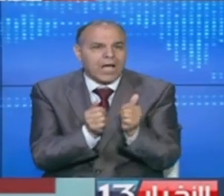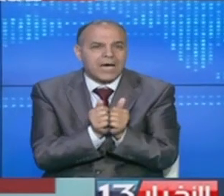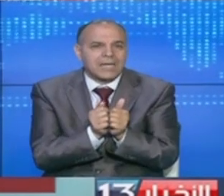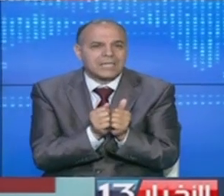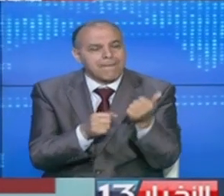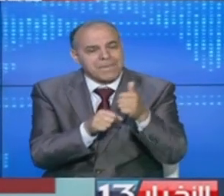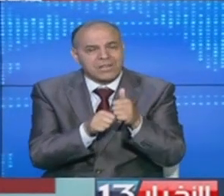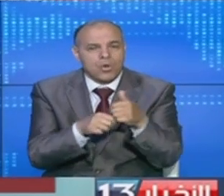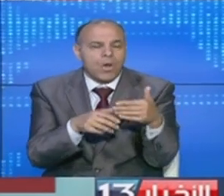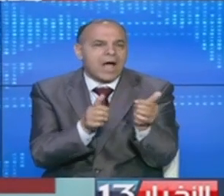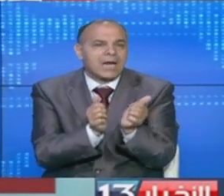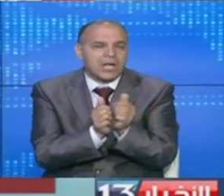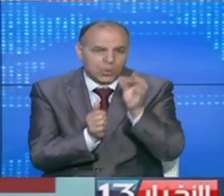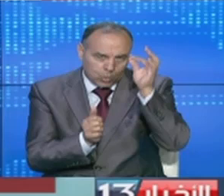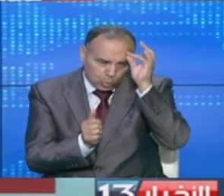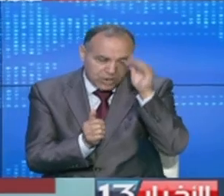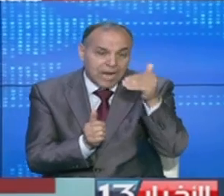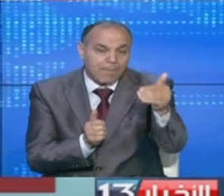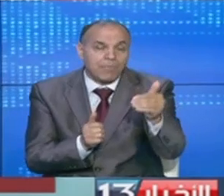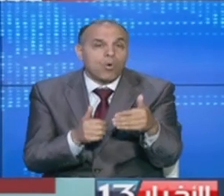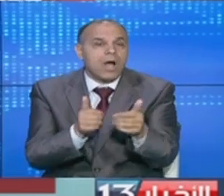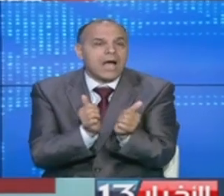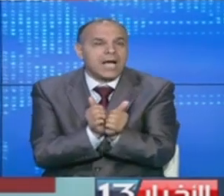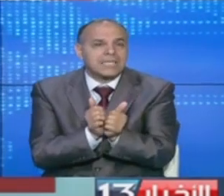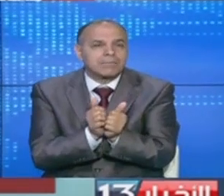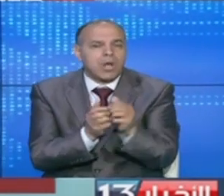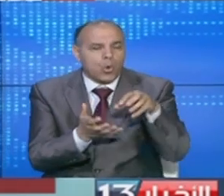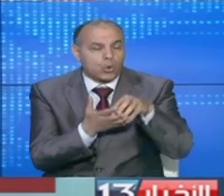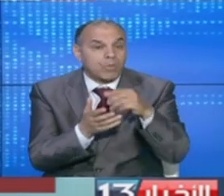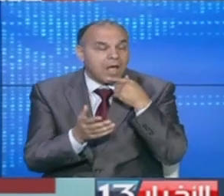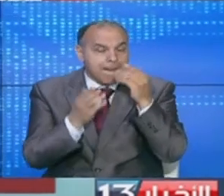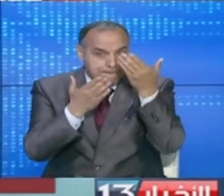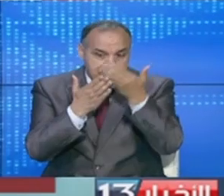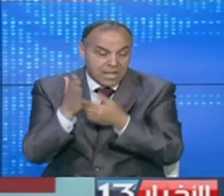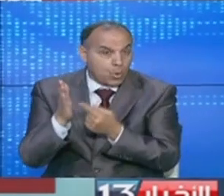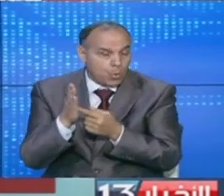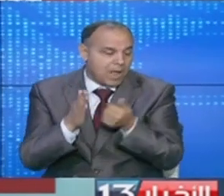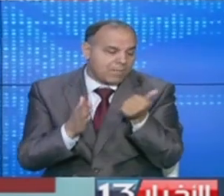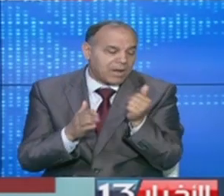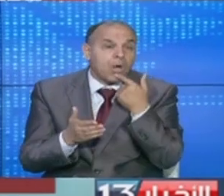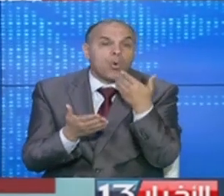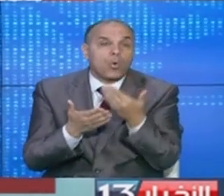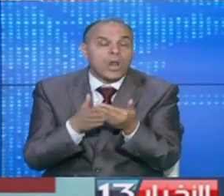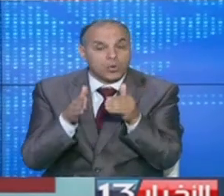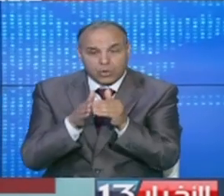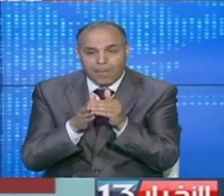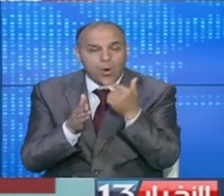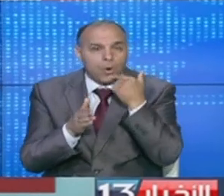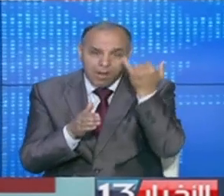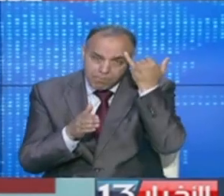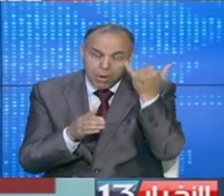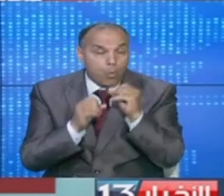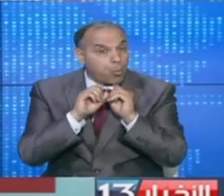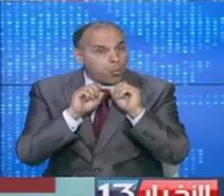البعث وحركه تونس الى الامام وحزب الخطب في بيان لها مساء امس طالبت بموقف